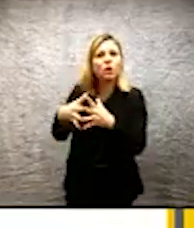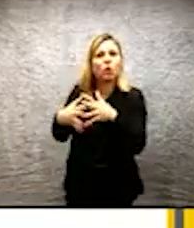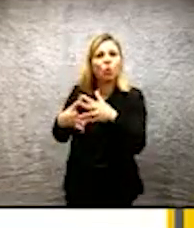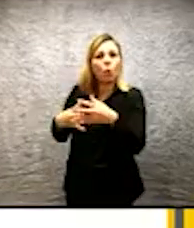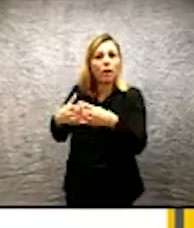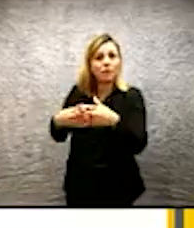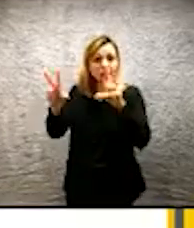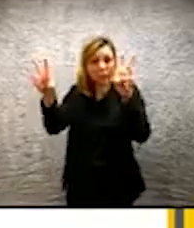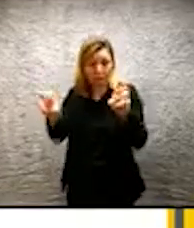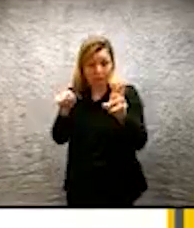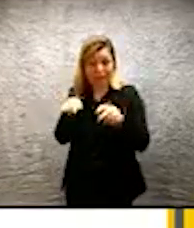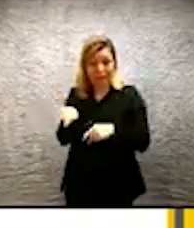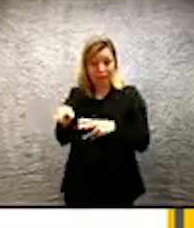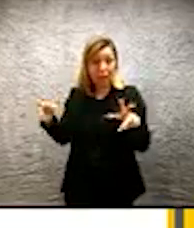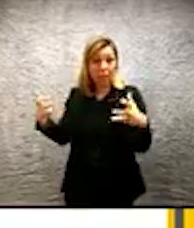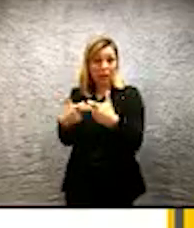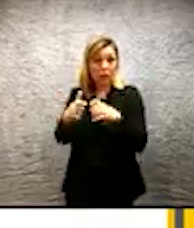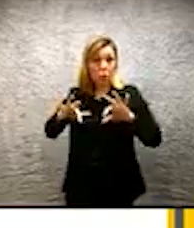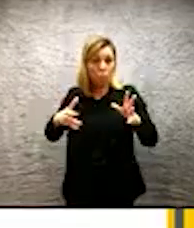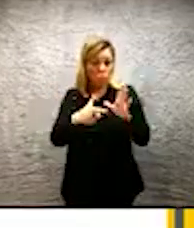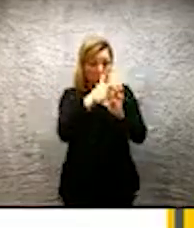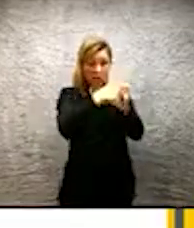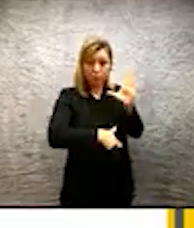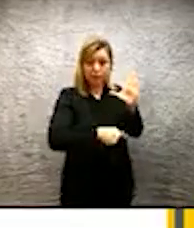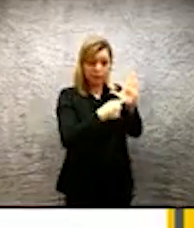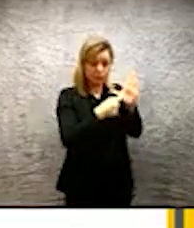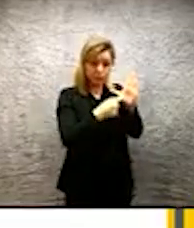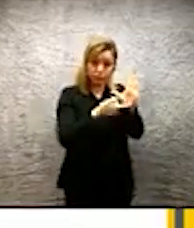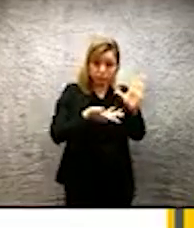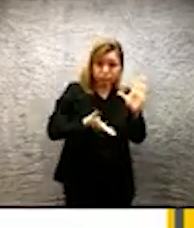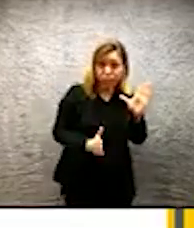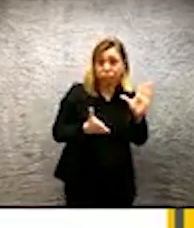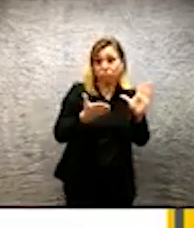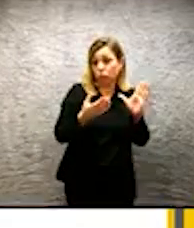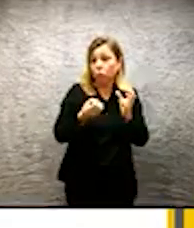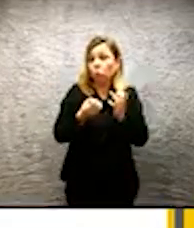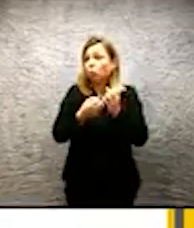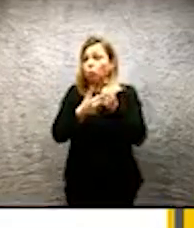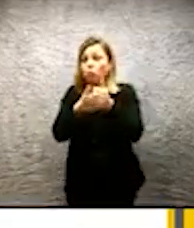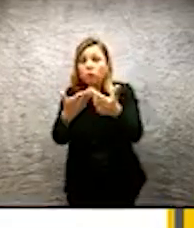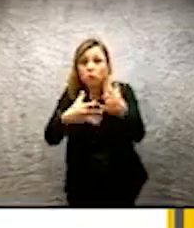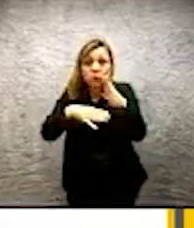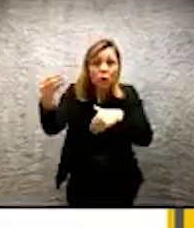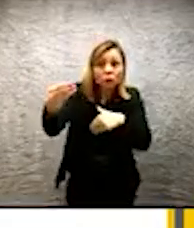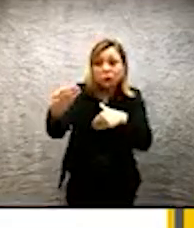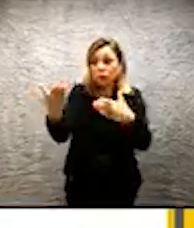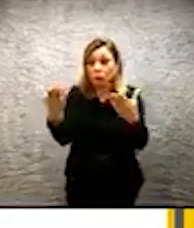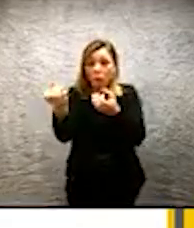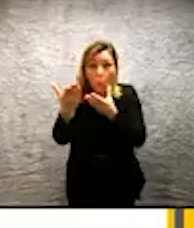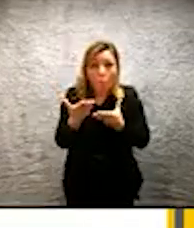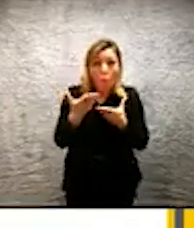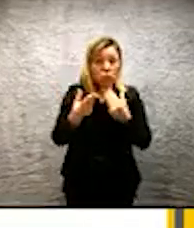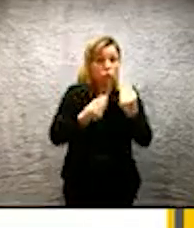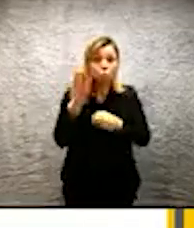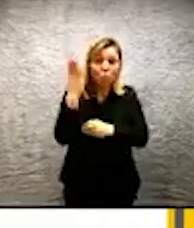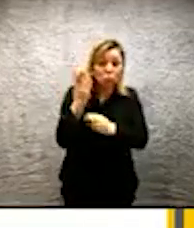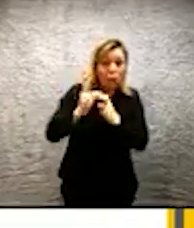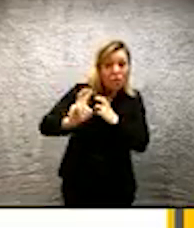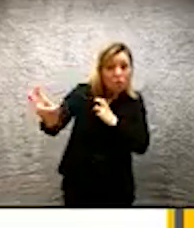tarif qui sera fixé par arrêté en fonction de la proposition qui sera faite, du besoin de transport, etc.